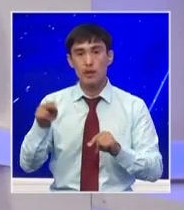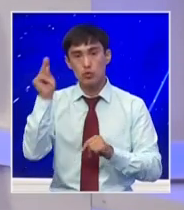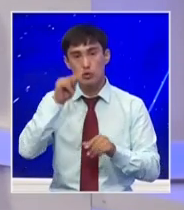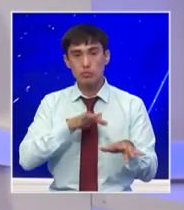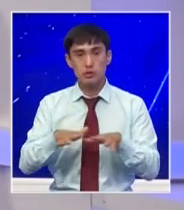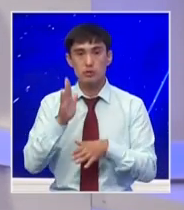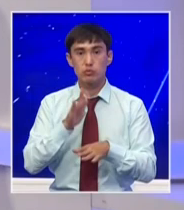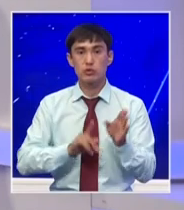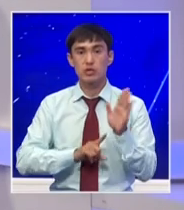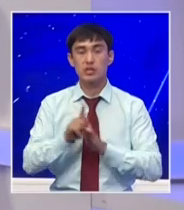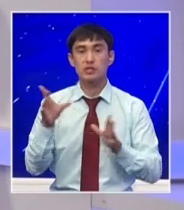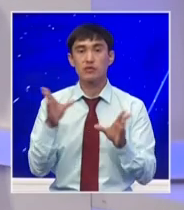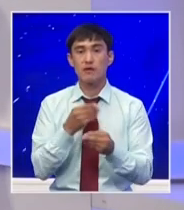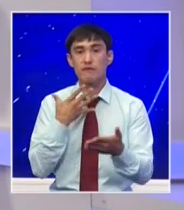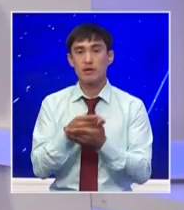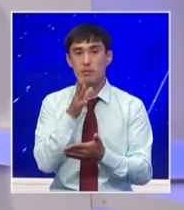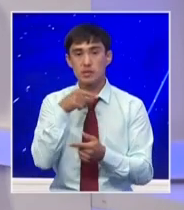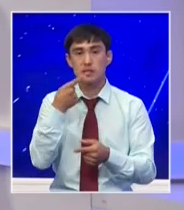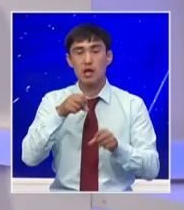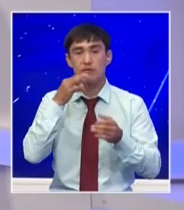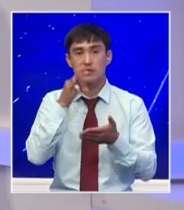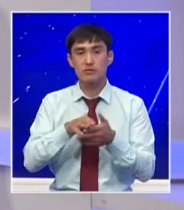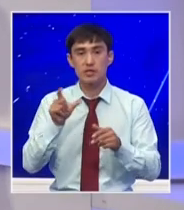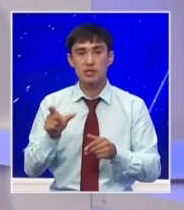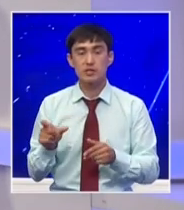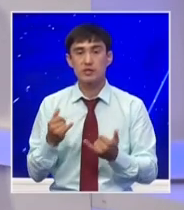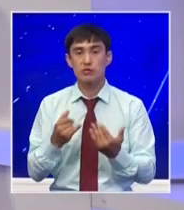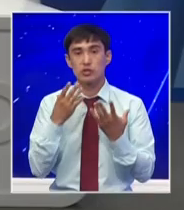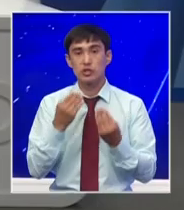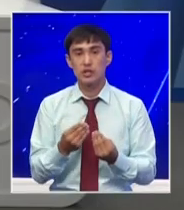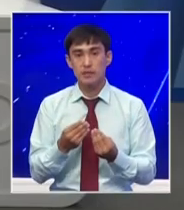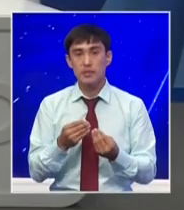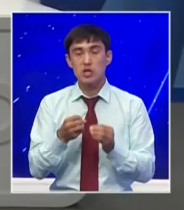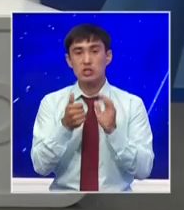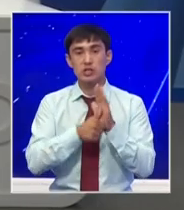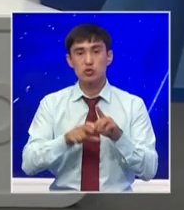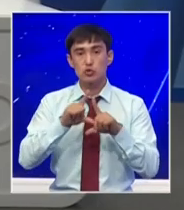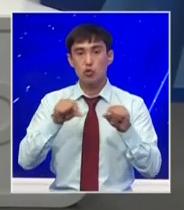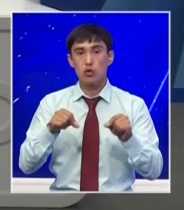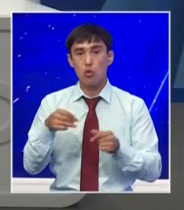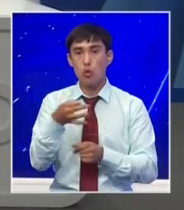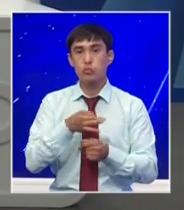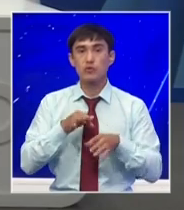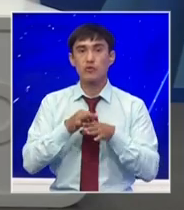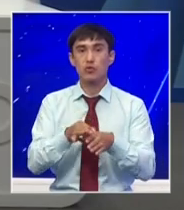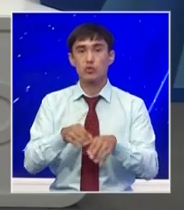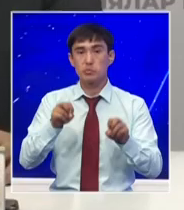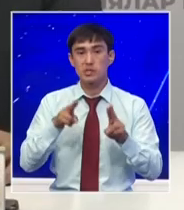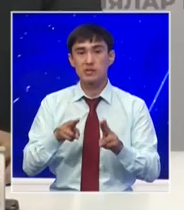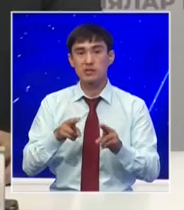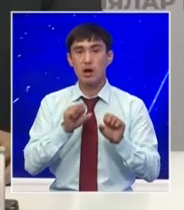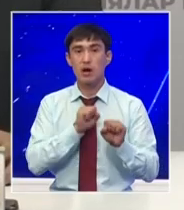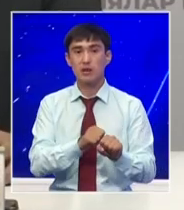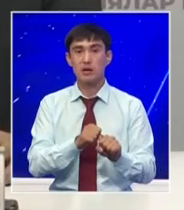Учебный процесс будет начат своевременно, резюмируют ответственные лица. На сегодняшний день в 16 школах области введена